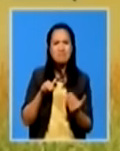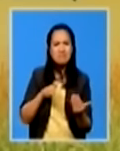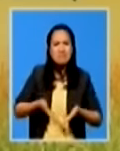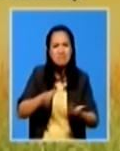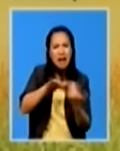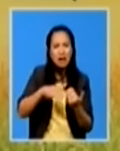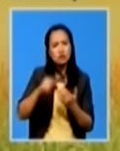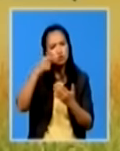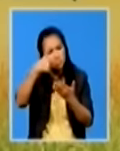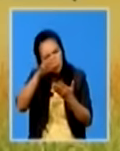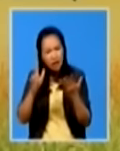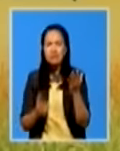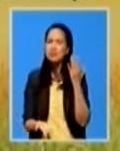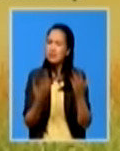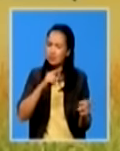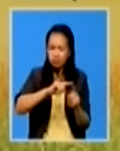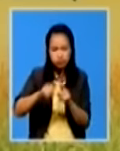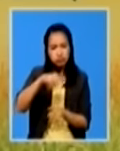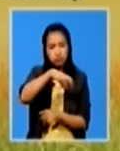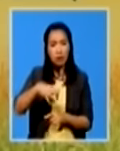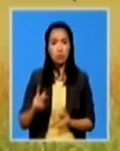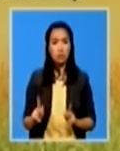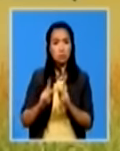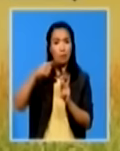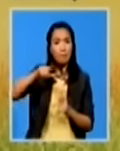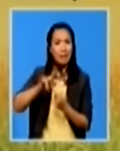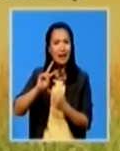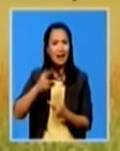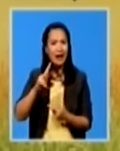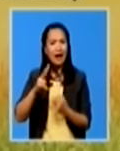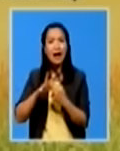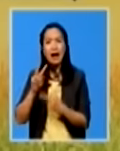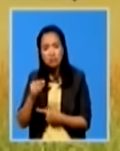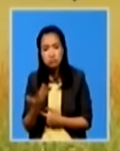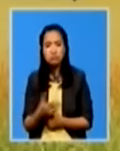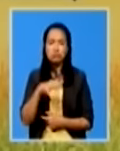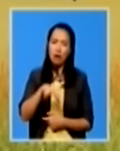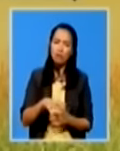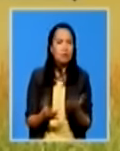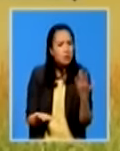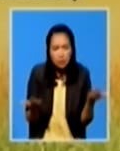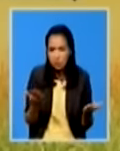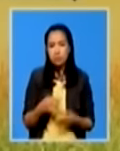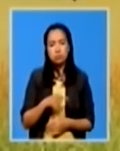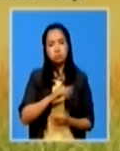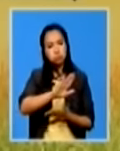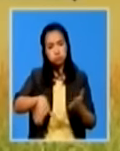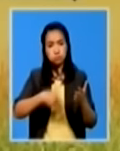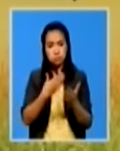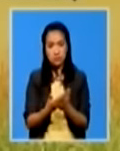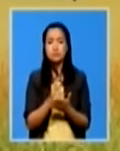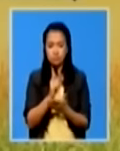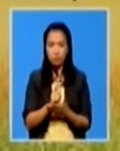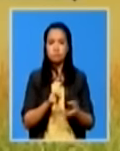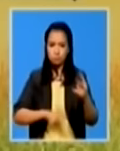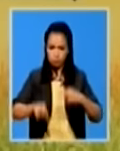มทางหลวงชนบทนะกระทรวงพลังงานได้เพิ่มตำแหน่งรุกขกรหรือหมอต้นไม้มาทำหน้าที่ดังกล่าวนะครับนอก